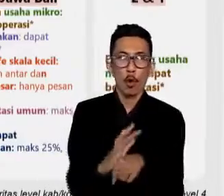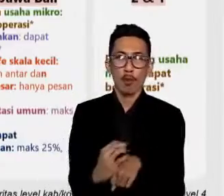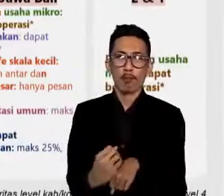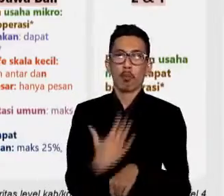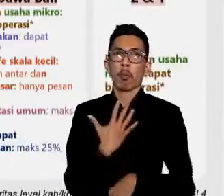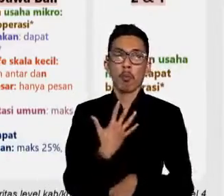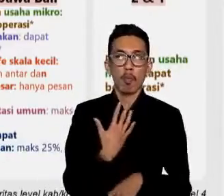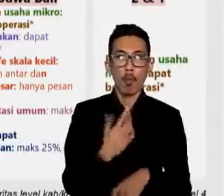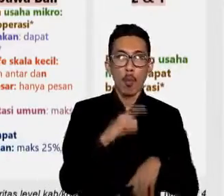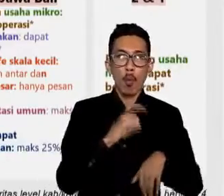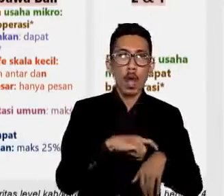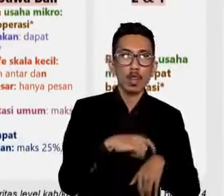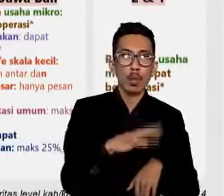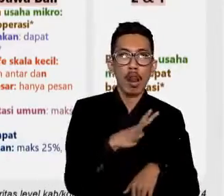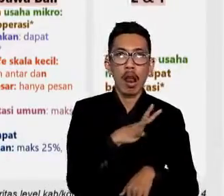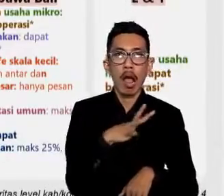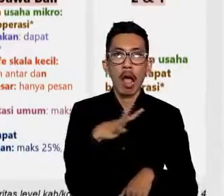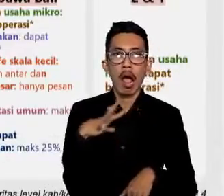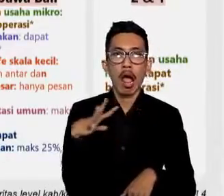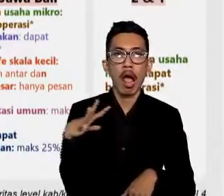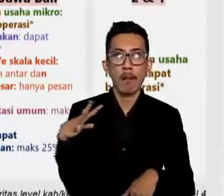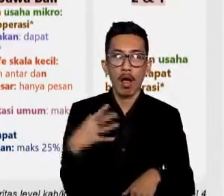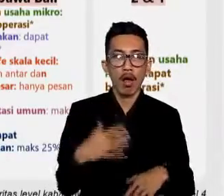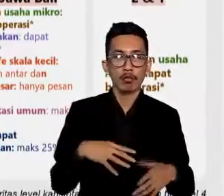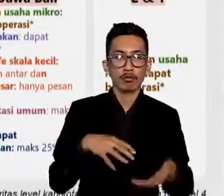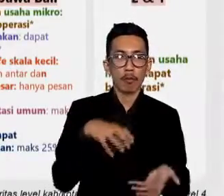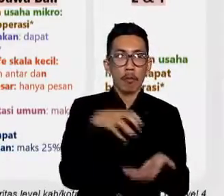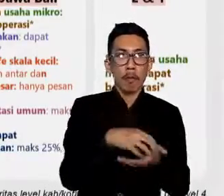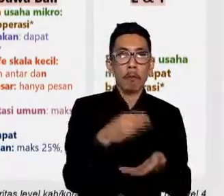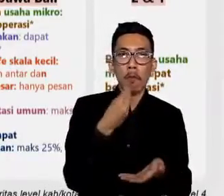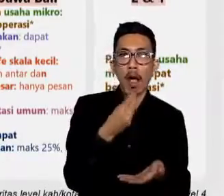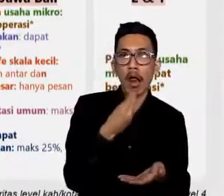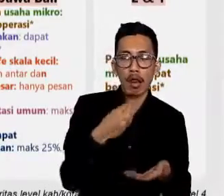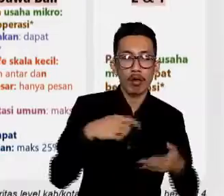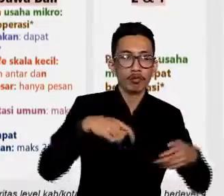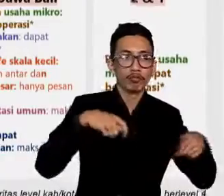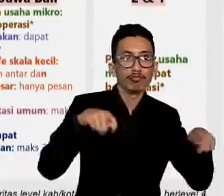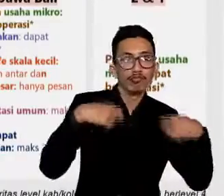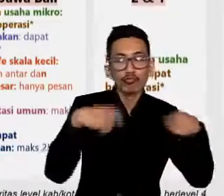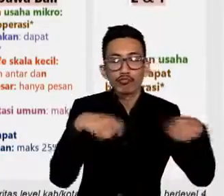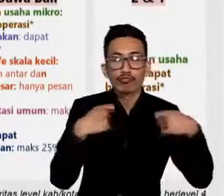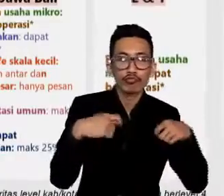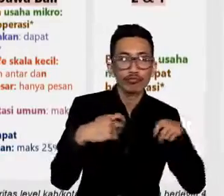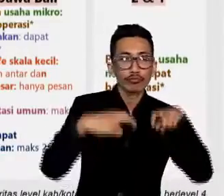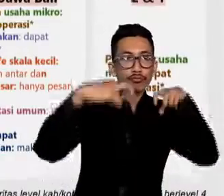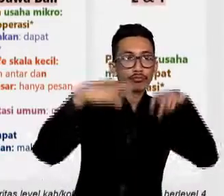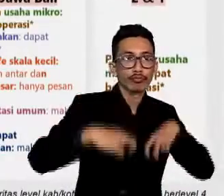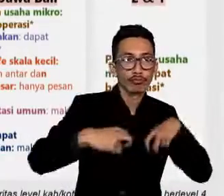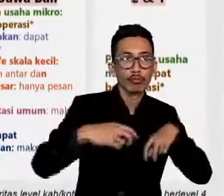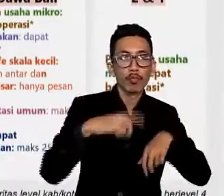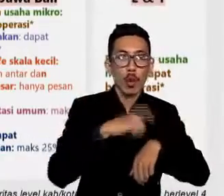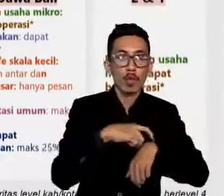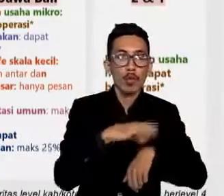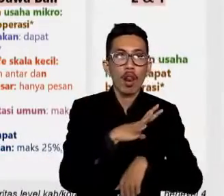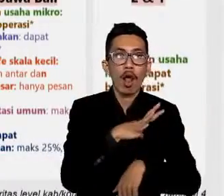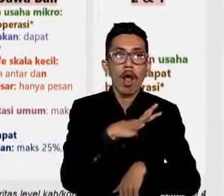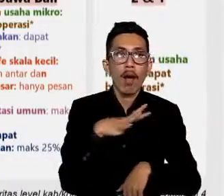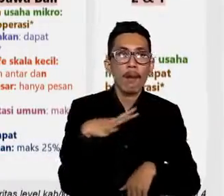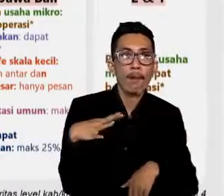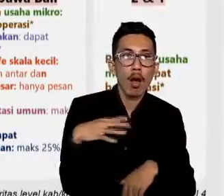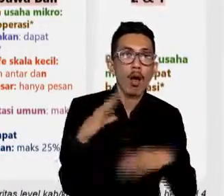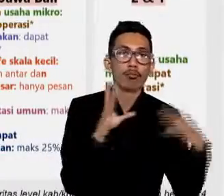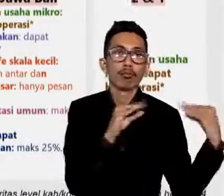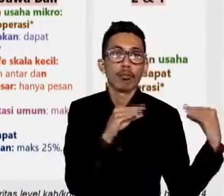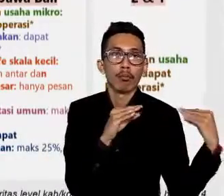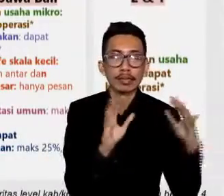menghabiskan waktu terlalu lama di tempat penyedia makanan seperti warung makan maka presiden menghimbau agar